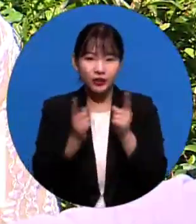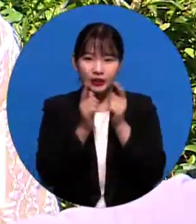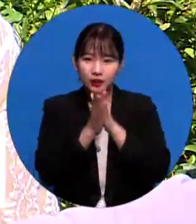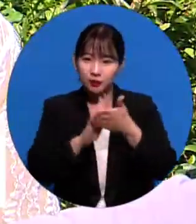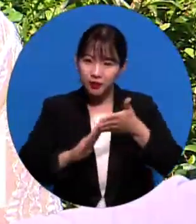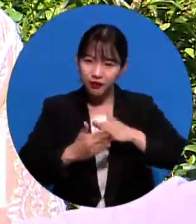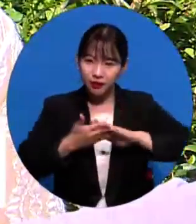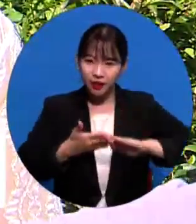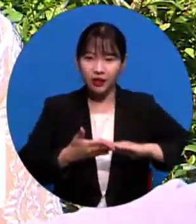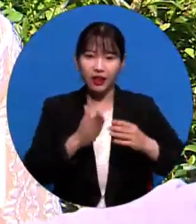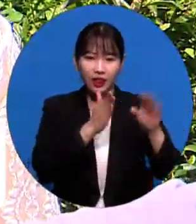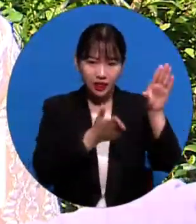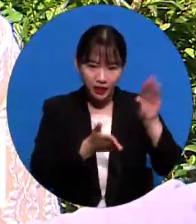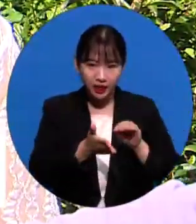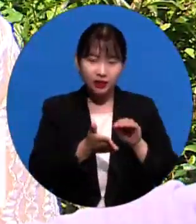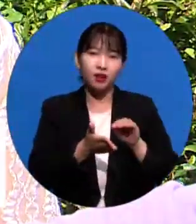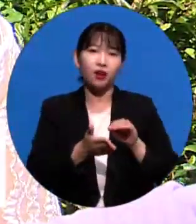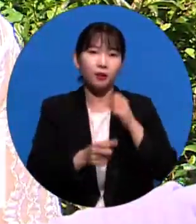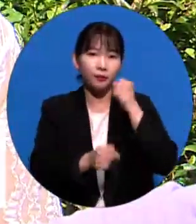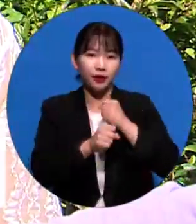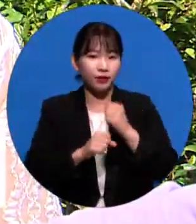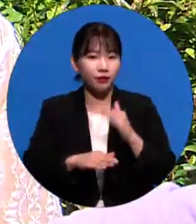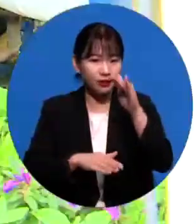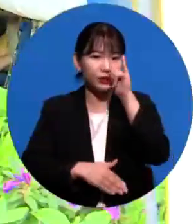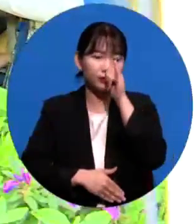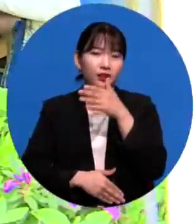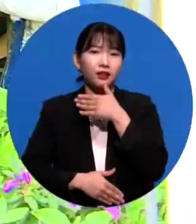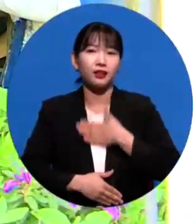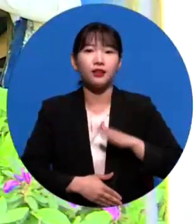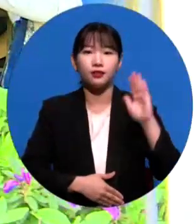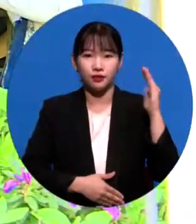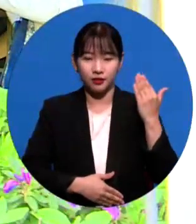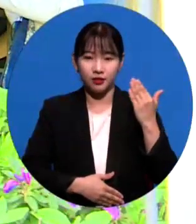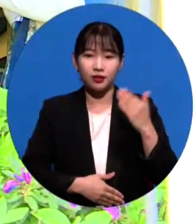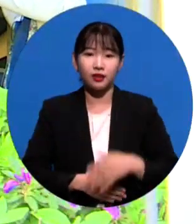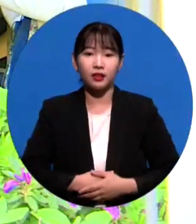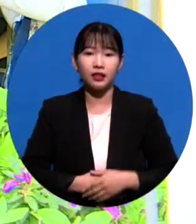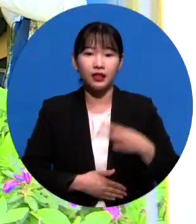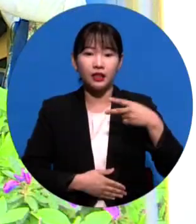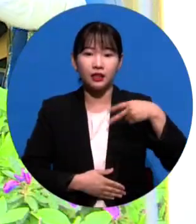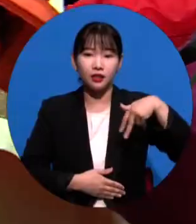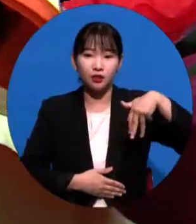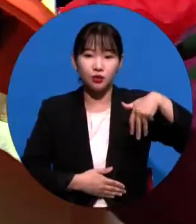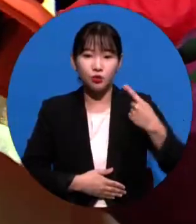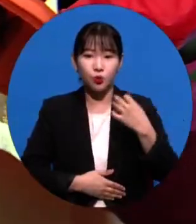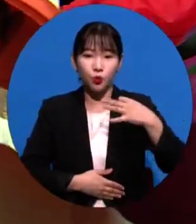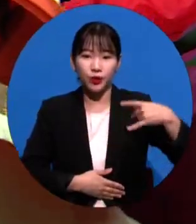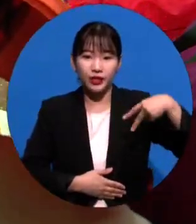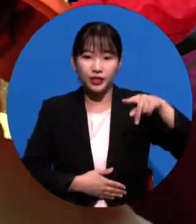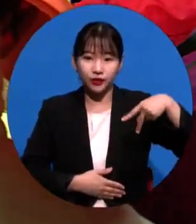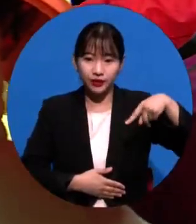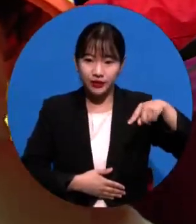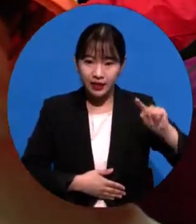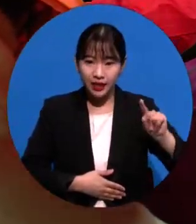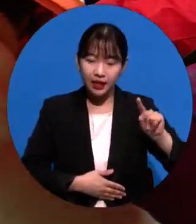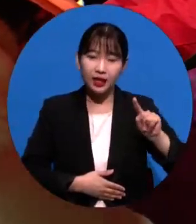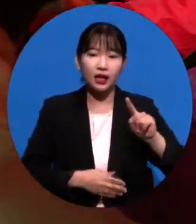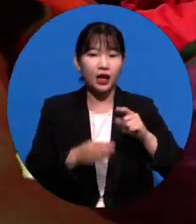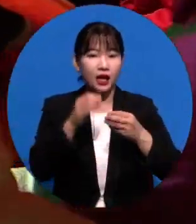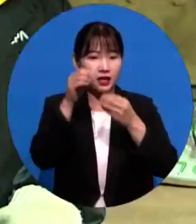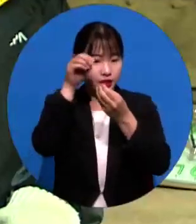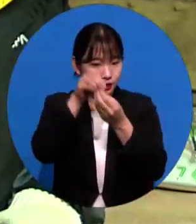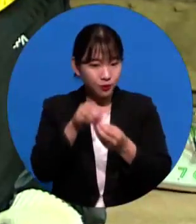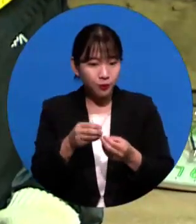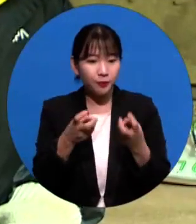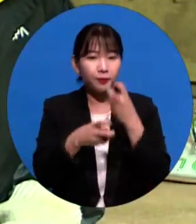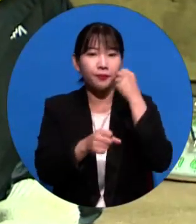사람이 따서 차를 만드는 과정이 있었구나. 다성 초이 선사가 전통차 제조법을 완성한 해남